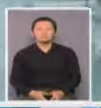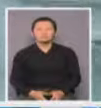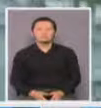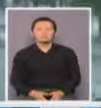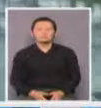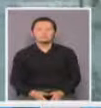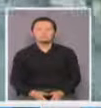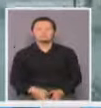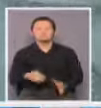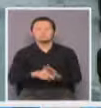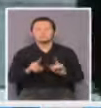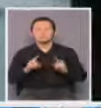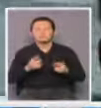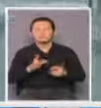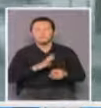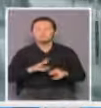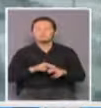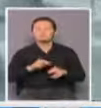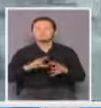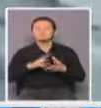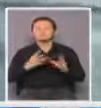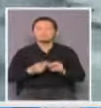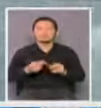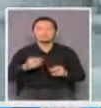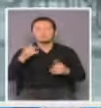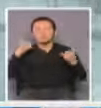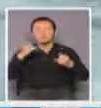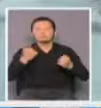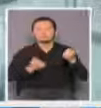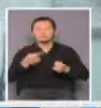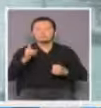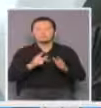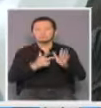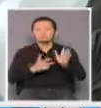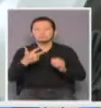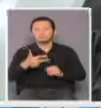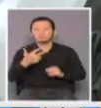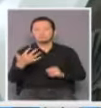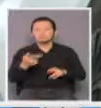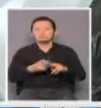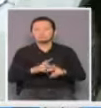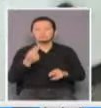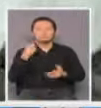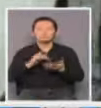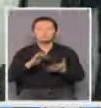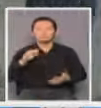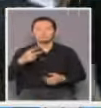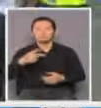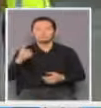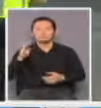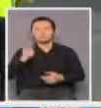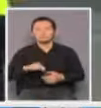В ходе рейда был задержан еще один водитель автотранспорта марки Toyota под номером 835, у которого долг составляет